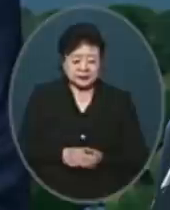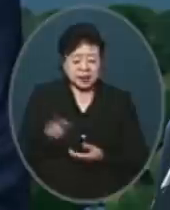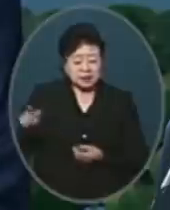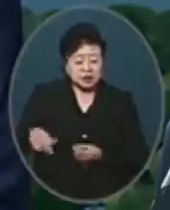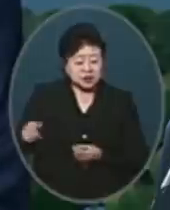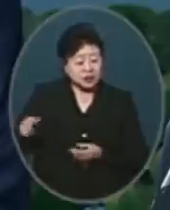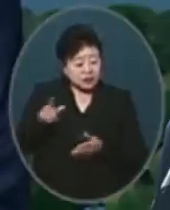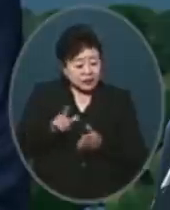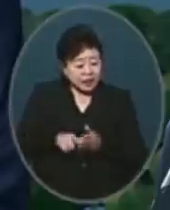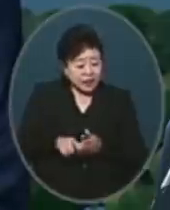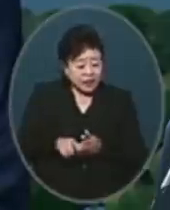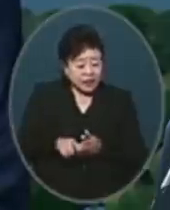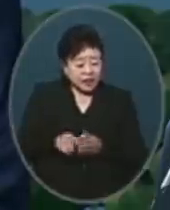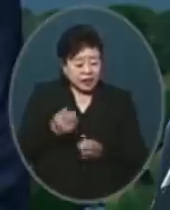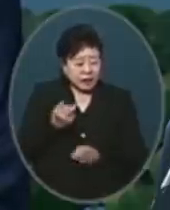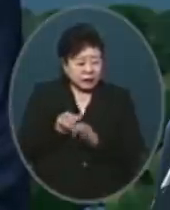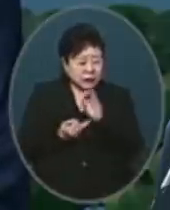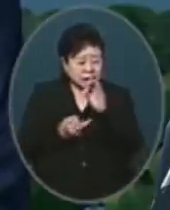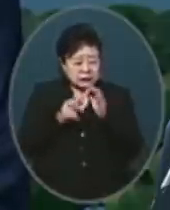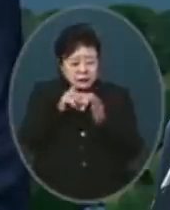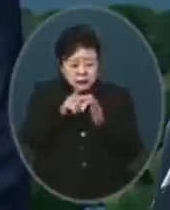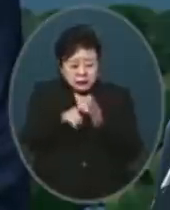저녁에 날이 어두워져 가는데